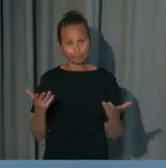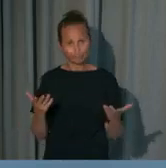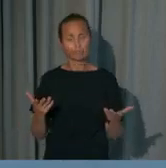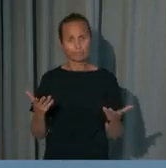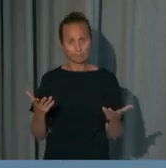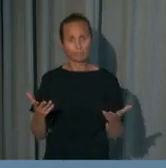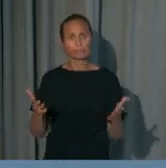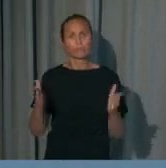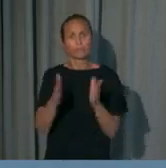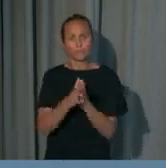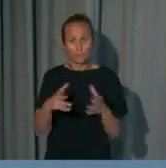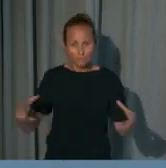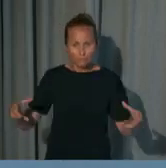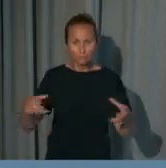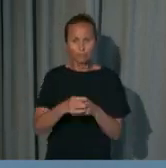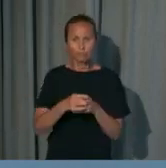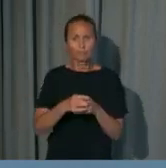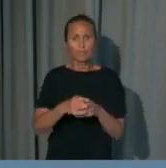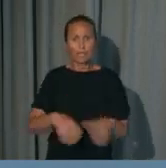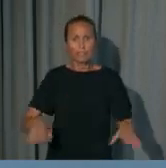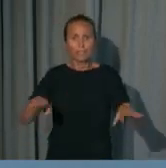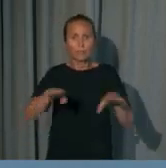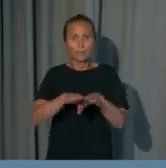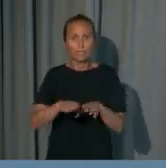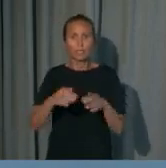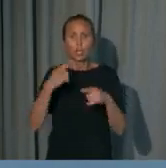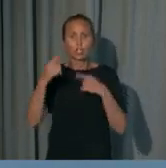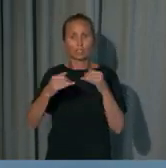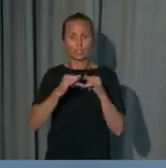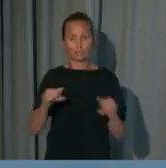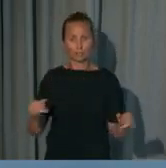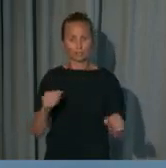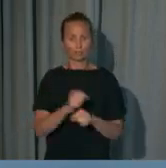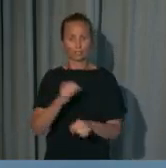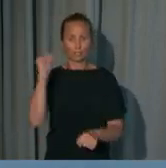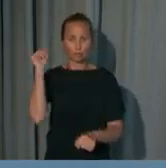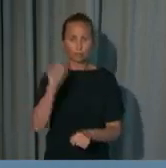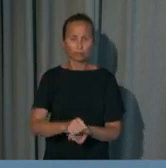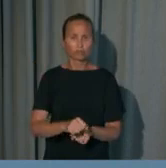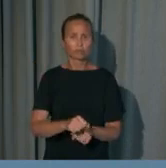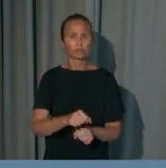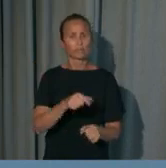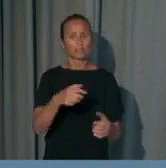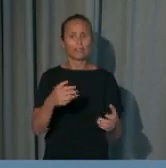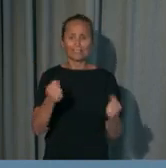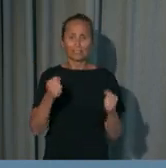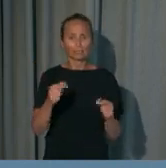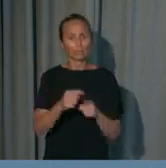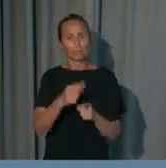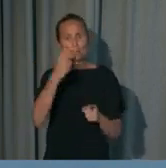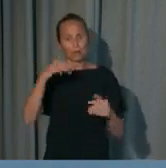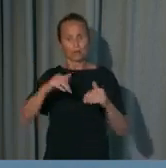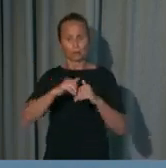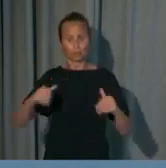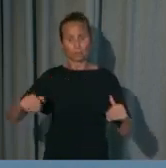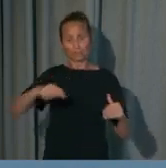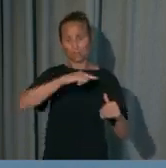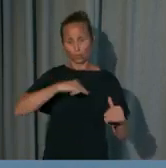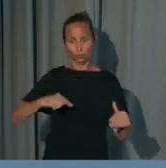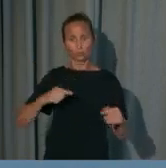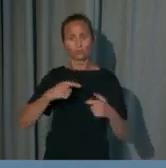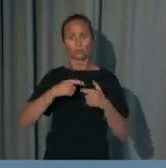vi skal sammen slå ring om demokratiet og ytringsfriheten og slå tilbake mot kreftene som forsøker å splitte oss